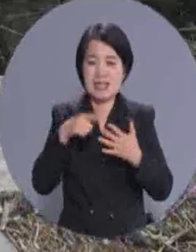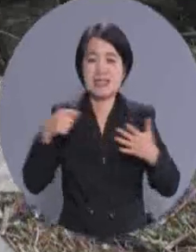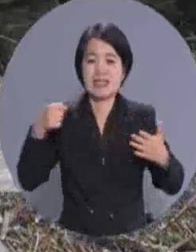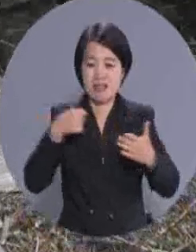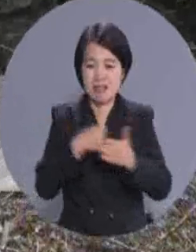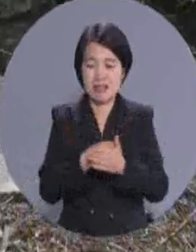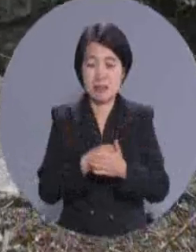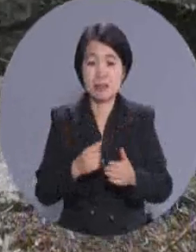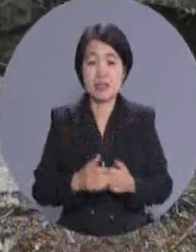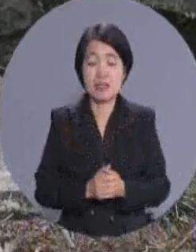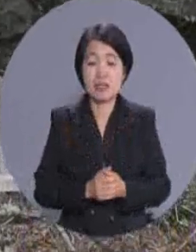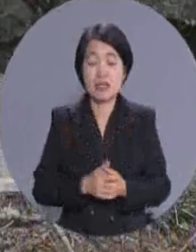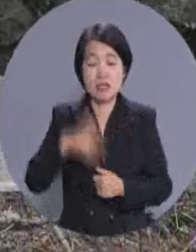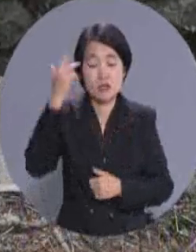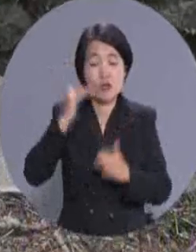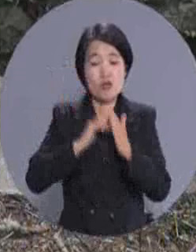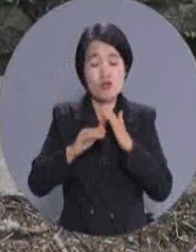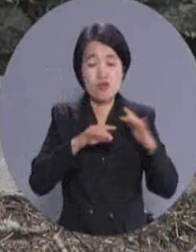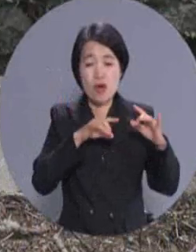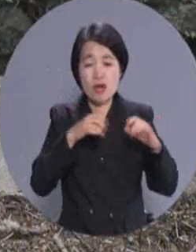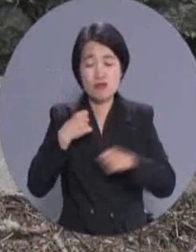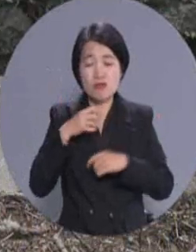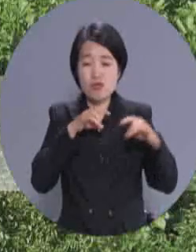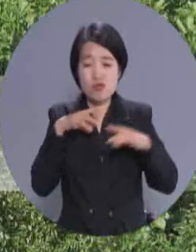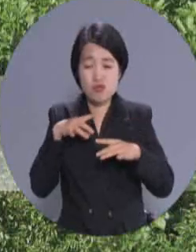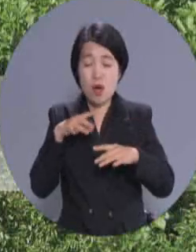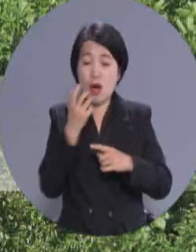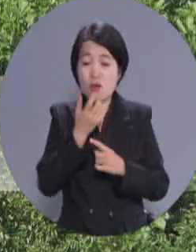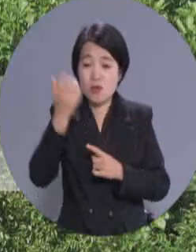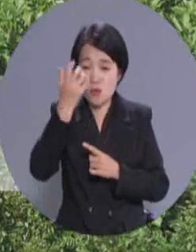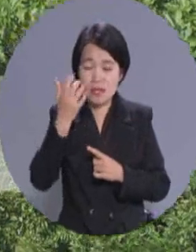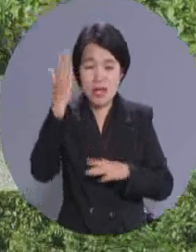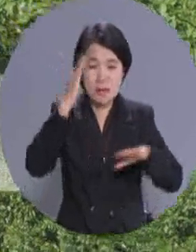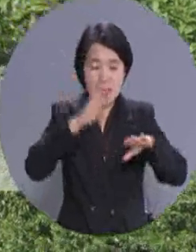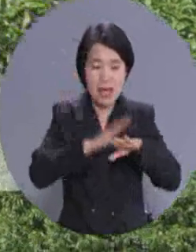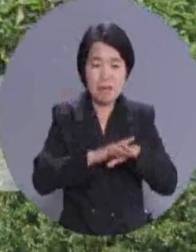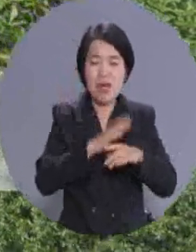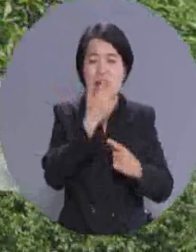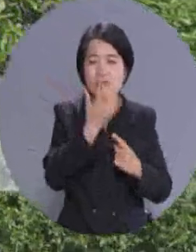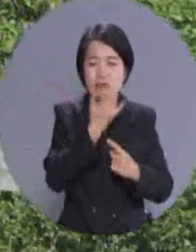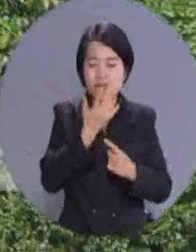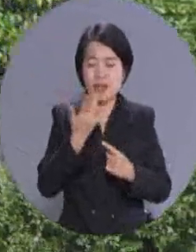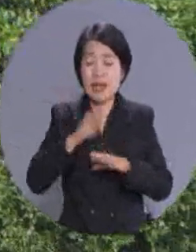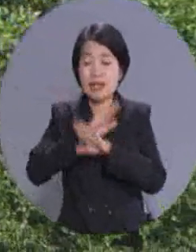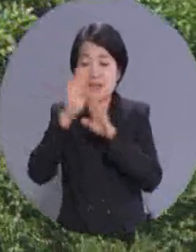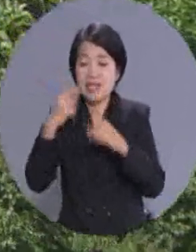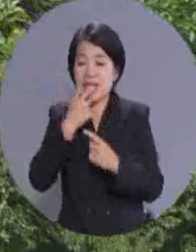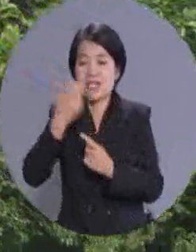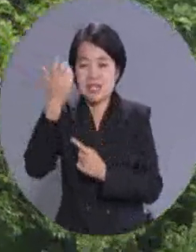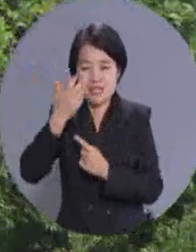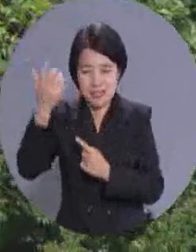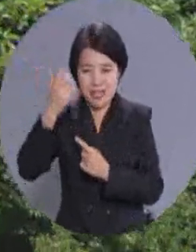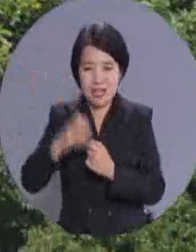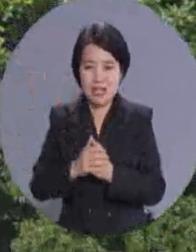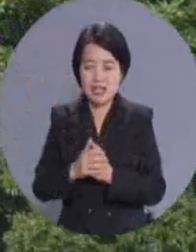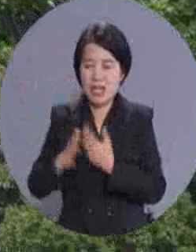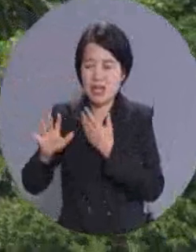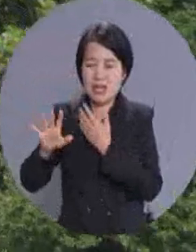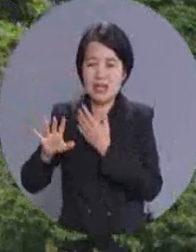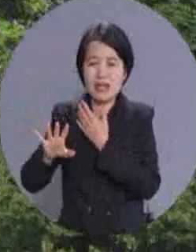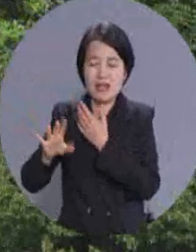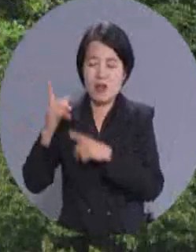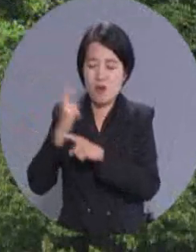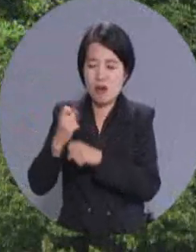밝혔습니다 조선 후기 군사통신 시설인 봉수는 야간에는 횃불 주간에는 연기로 외적에 침입을